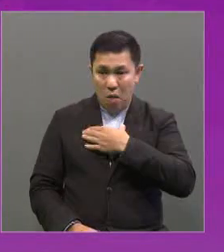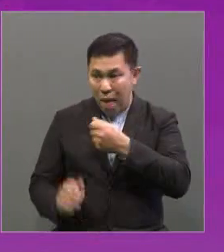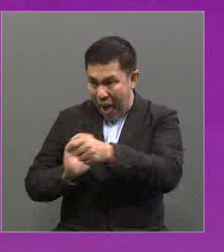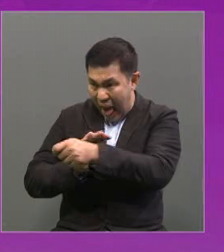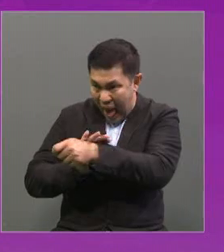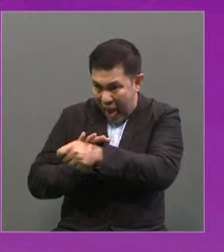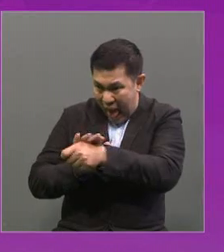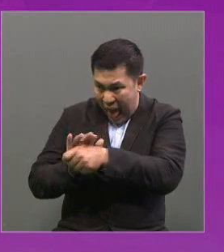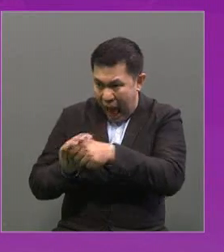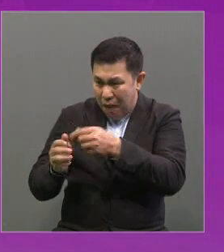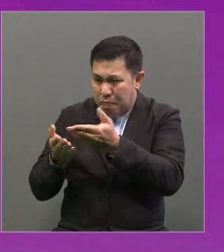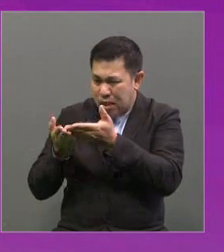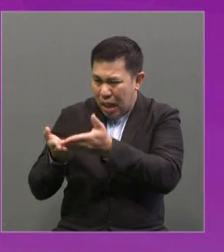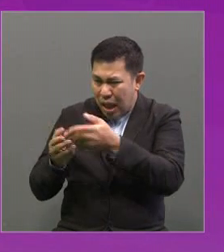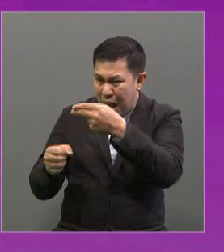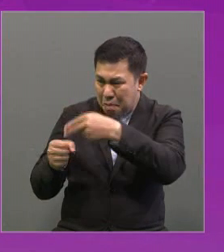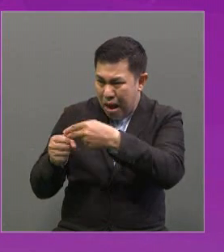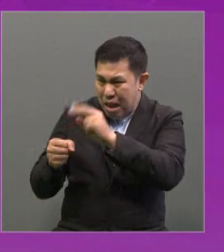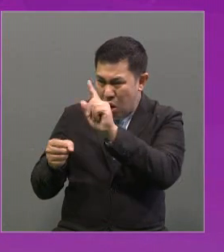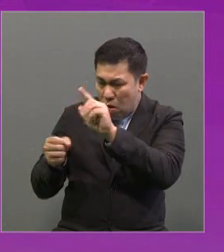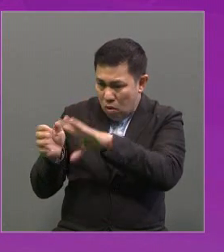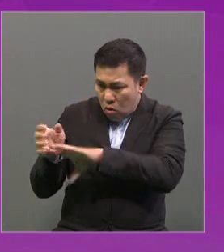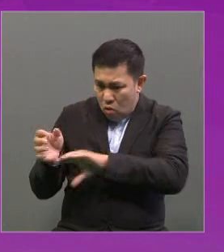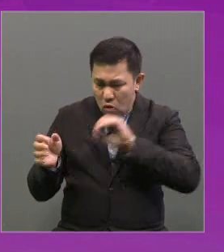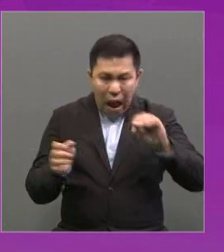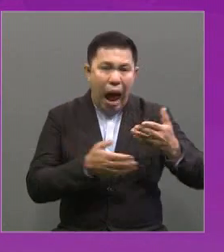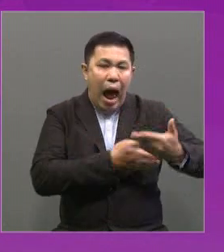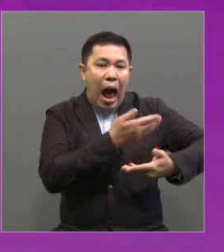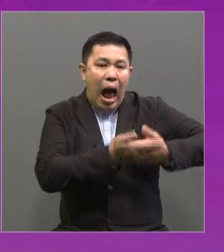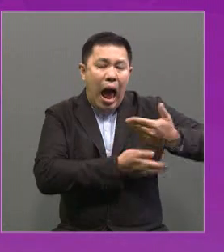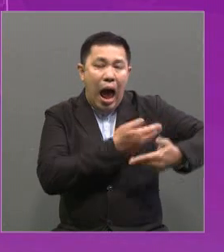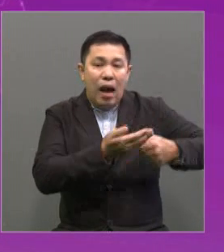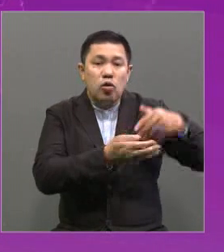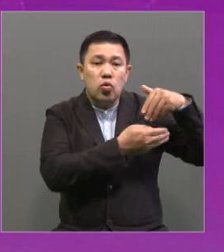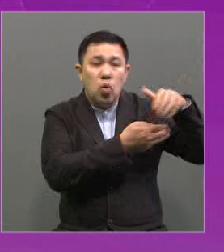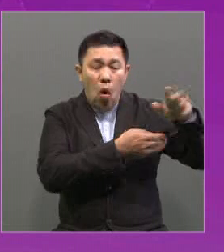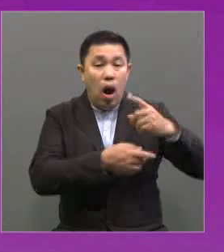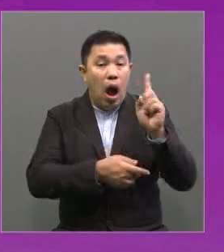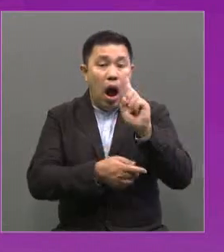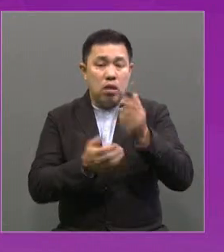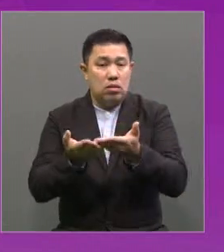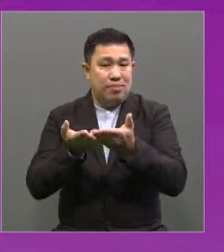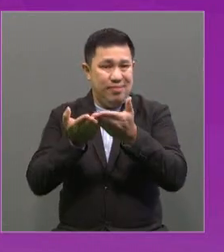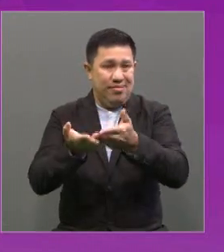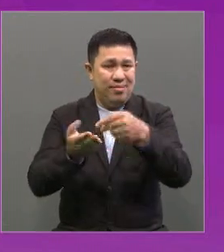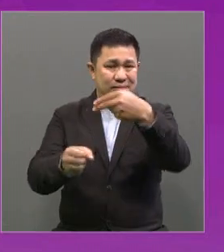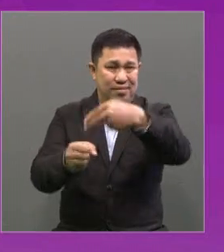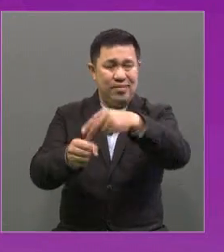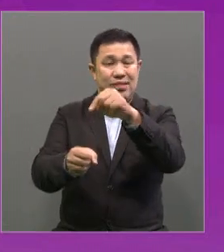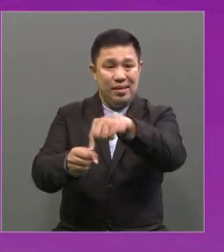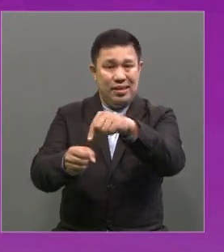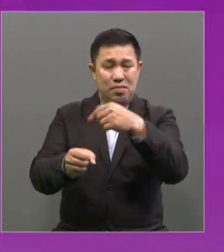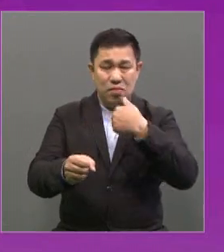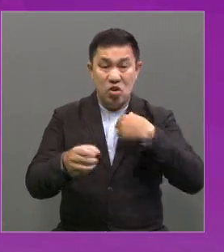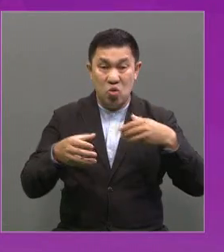อบขนถ่ายเอาน้ำมันเขียวเพราะมันถูกกว่าเนี่ยไปจำหน่ายนอกพื้นที่ที่กำหนดปกติเขาจะไปซื้อขายกันกลางทะเล ใช่ค่ะ ปรากฏว่ามีข